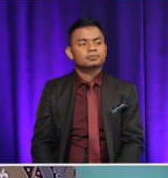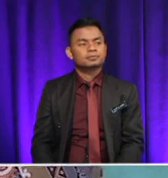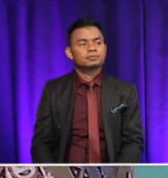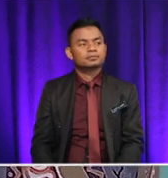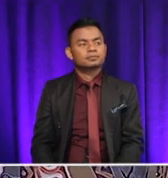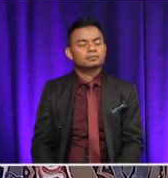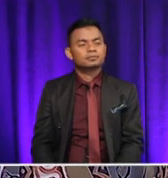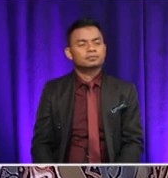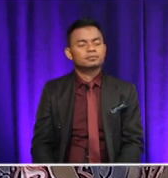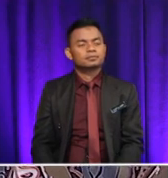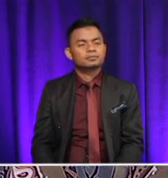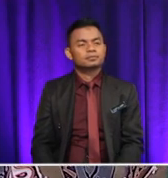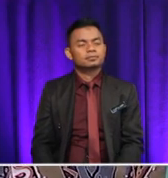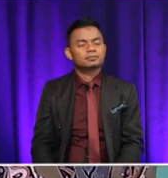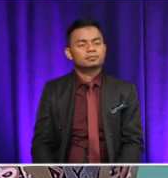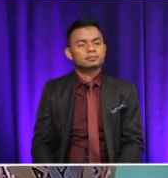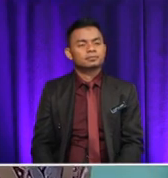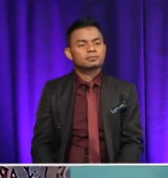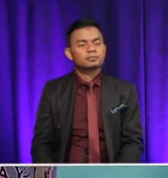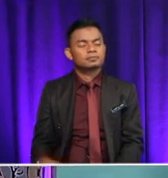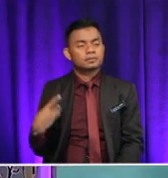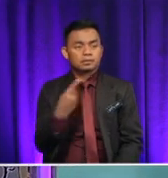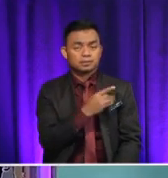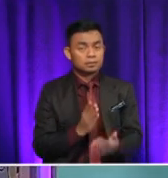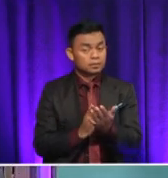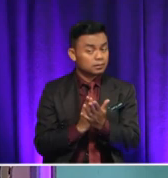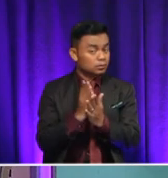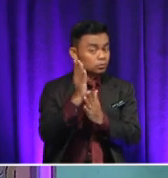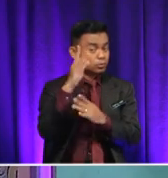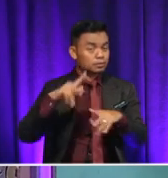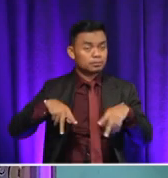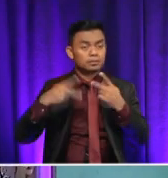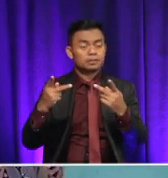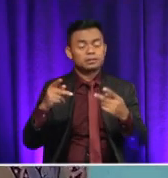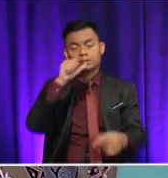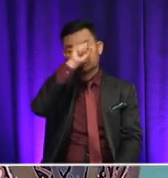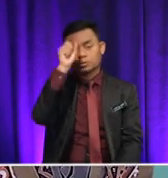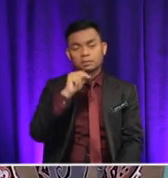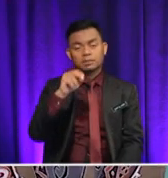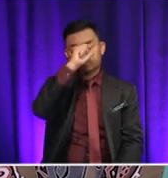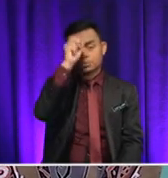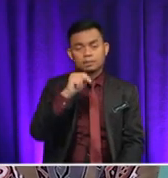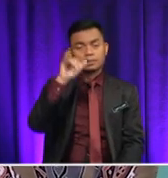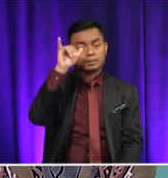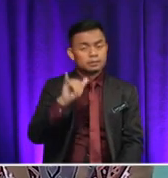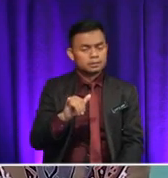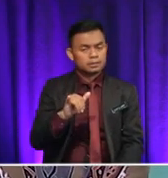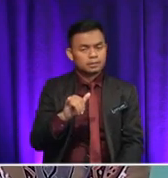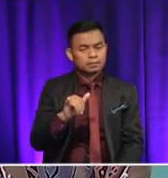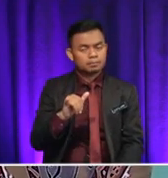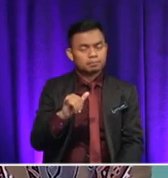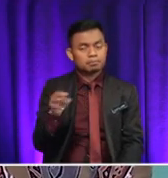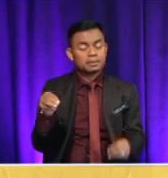Oke kita terus pergi contoh soal-soalan yang mirip oleh SPM Oke lukisan